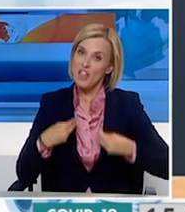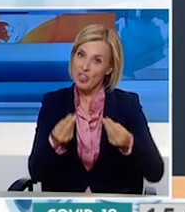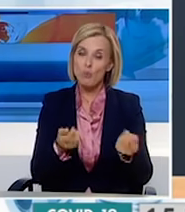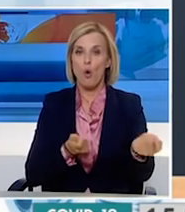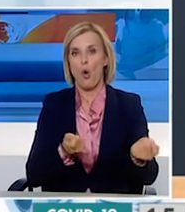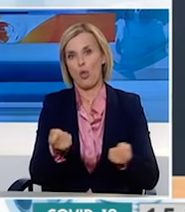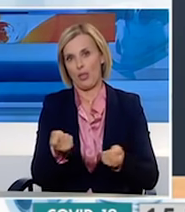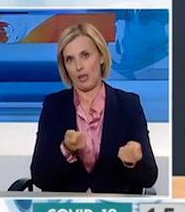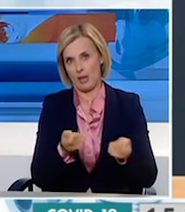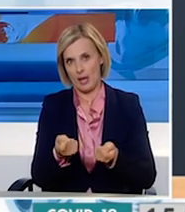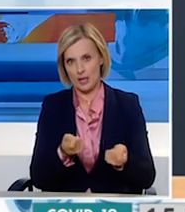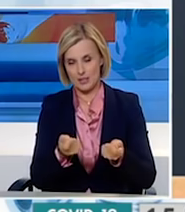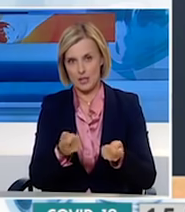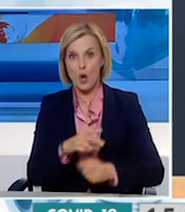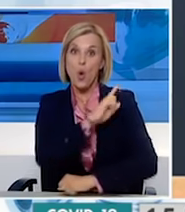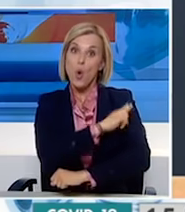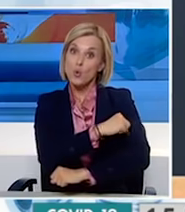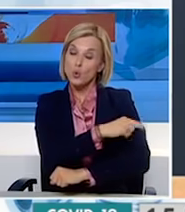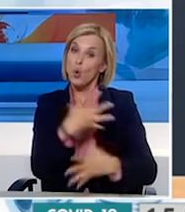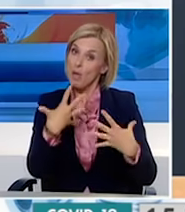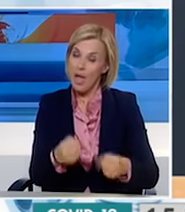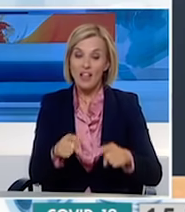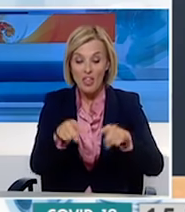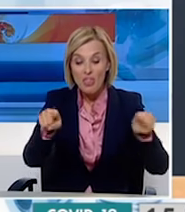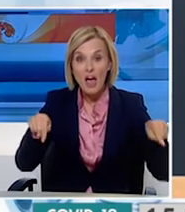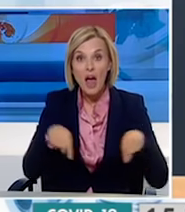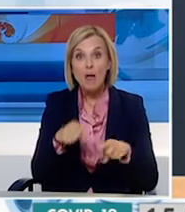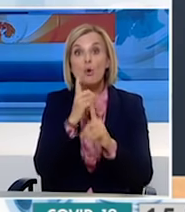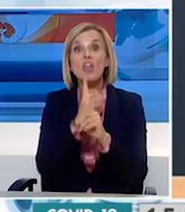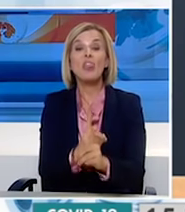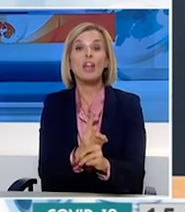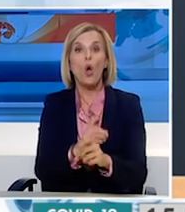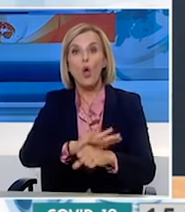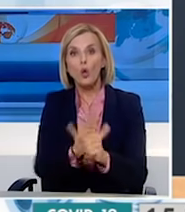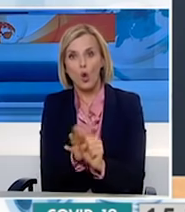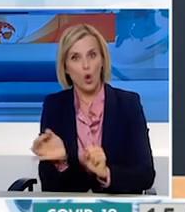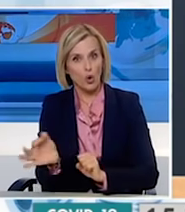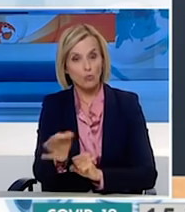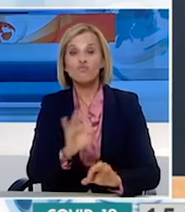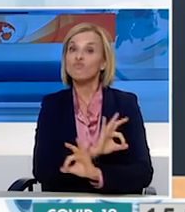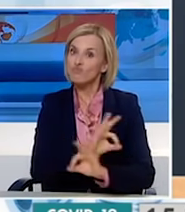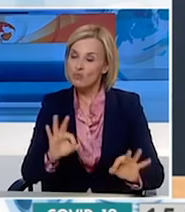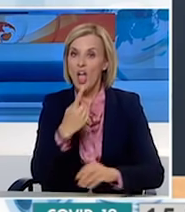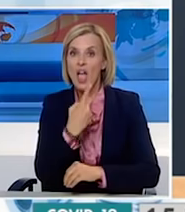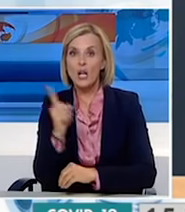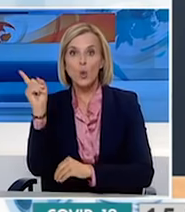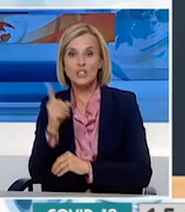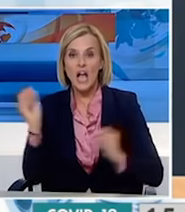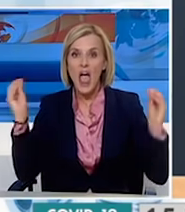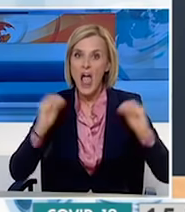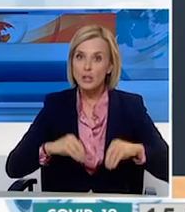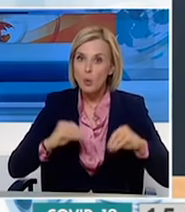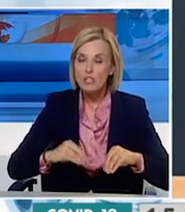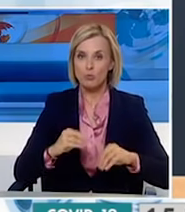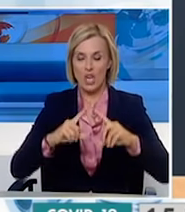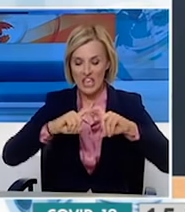Νοσοκομείου. Το νοσοκομείο διαθέτει θαλάμους νοσηλείας για την νόσο και διαπιστώθηκε η αρτιότητα των υπηρεσιών και δομών που